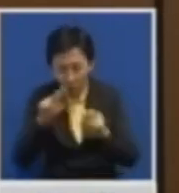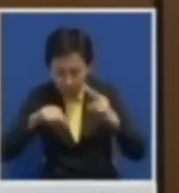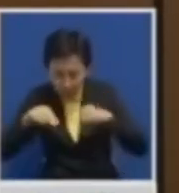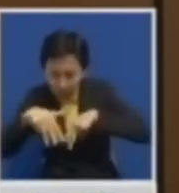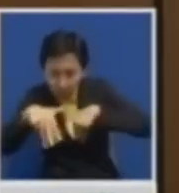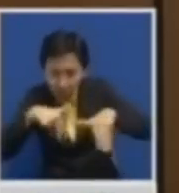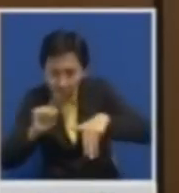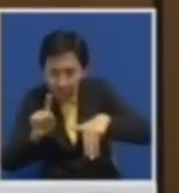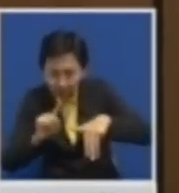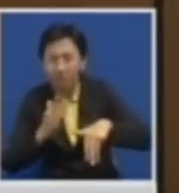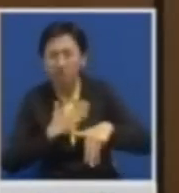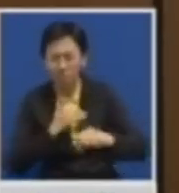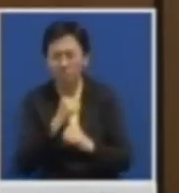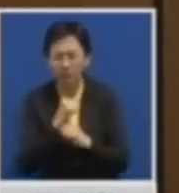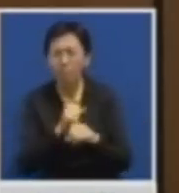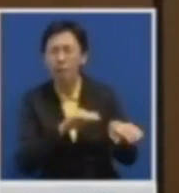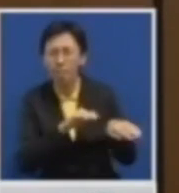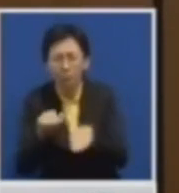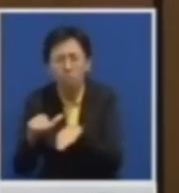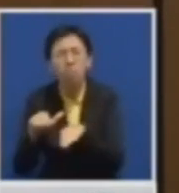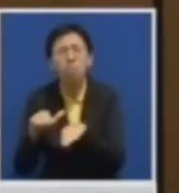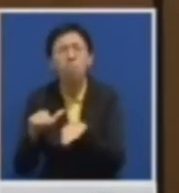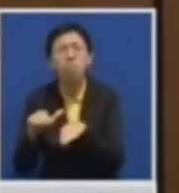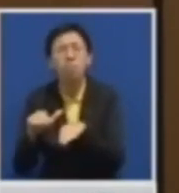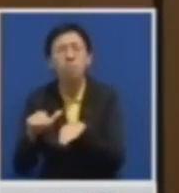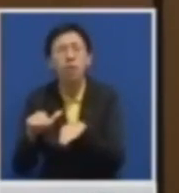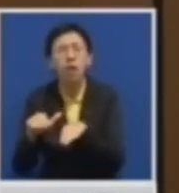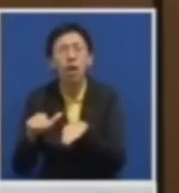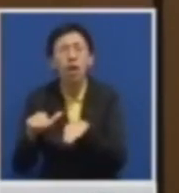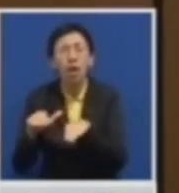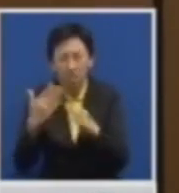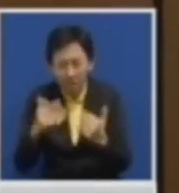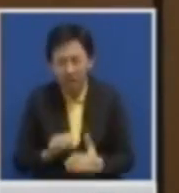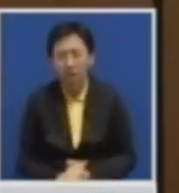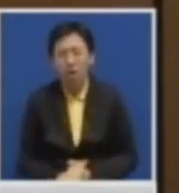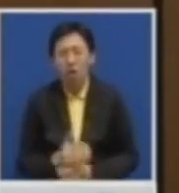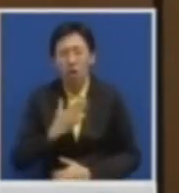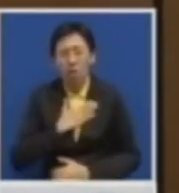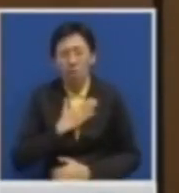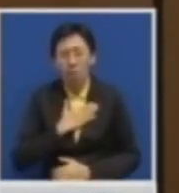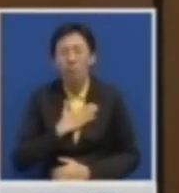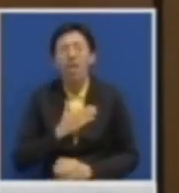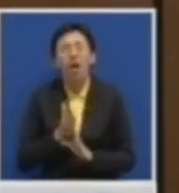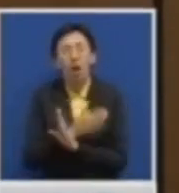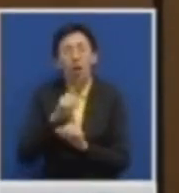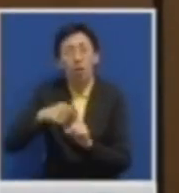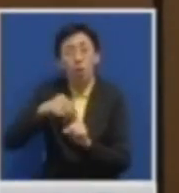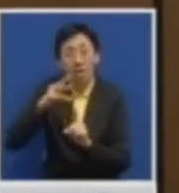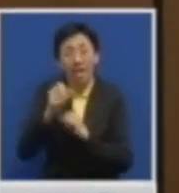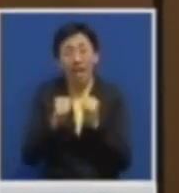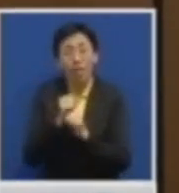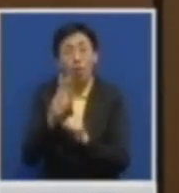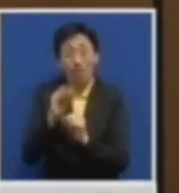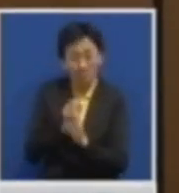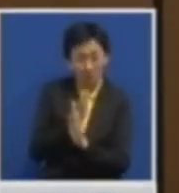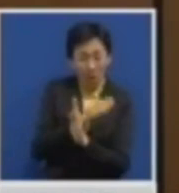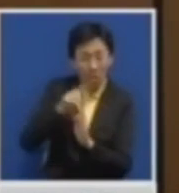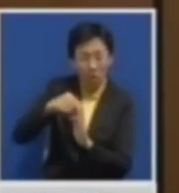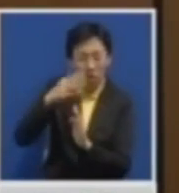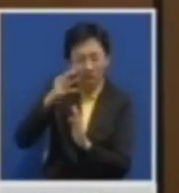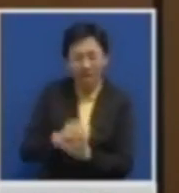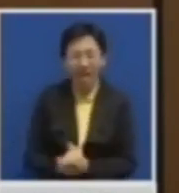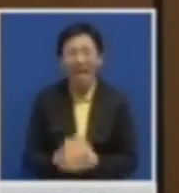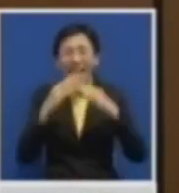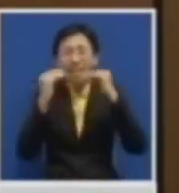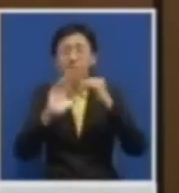าชนได้อย่างไรนั่นคือสิ่งที่ผมเตรียมการแล้วในเมื่อถึงเวลาวันนั้นก่อนผมก็เสียอายุได้6เดือนเกิดอะไรขึ้นในประเทศไทยคุณไม่ต้